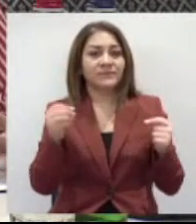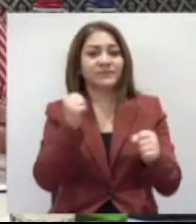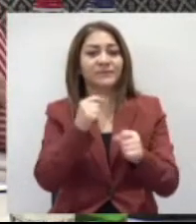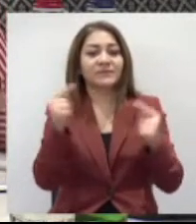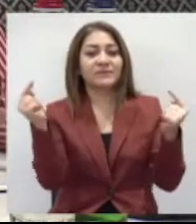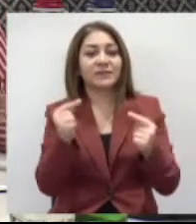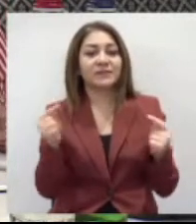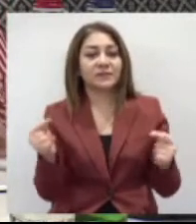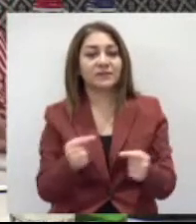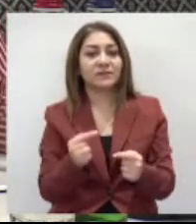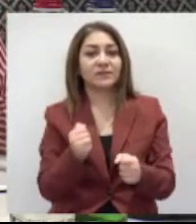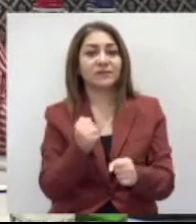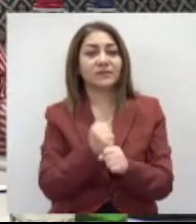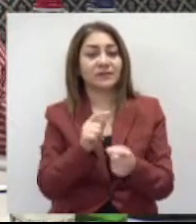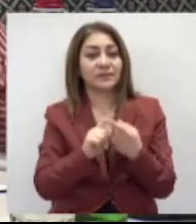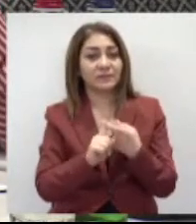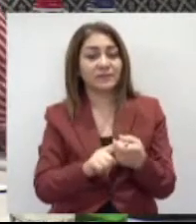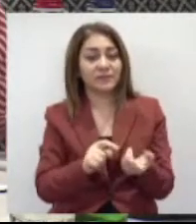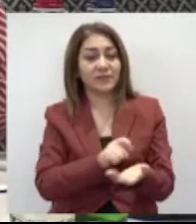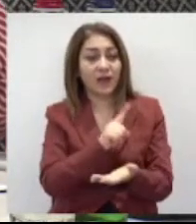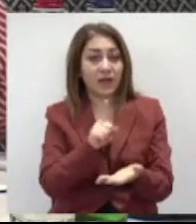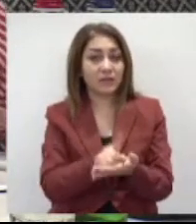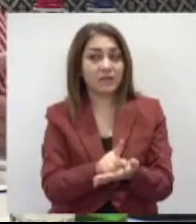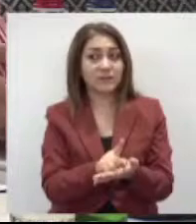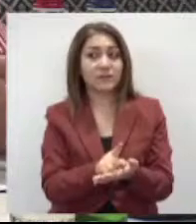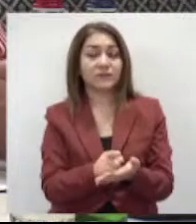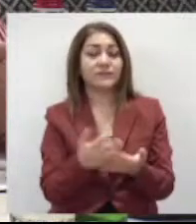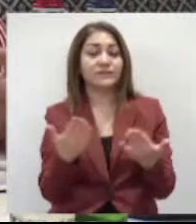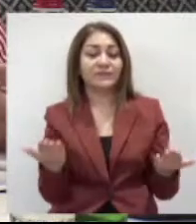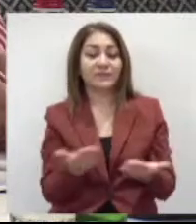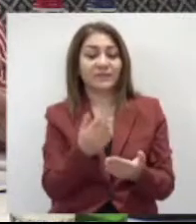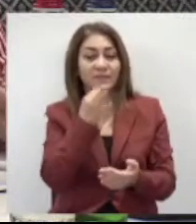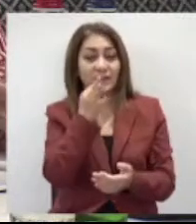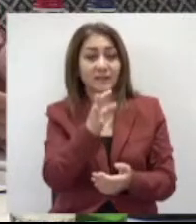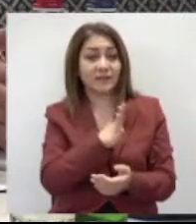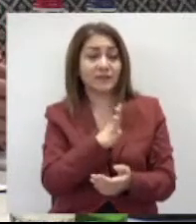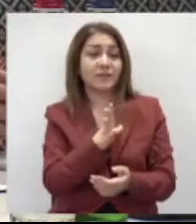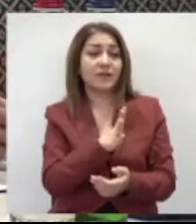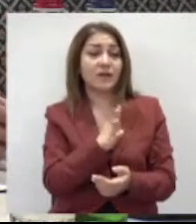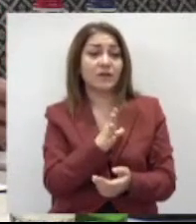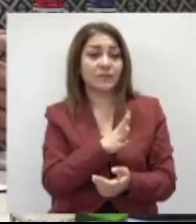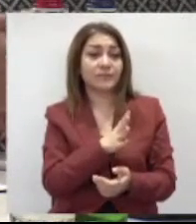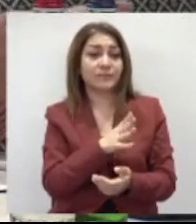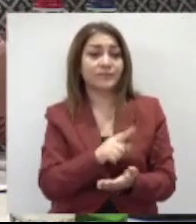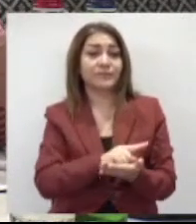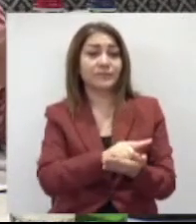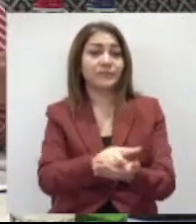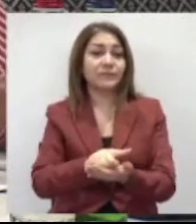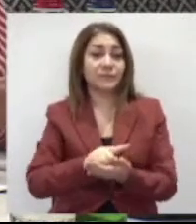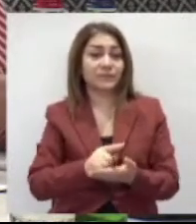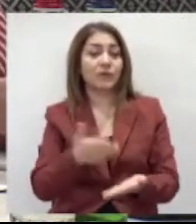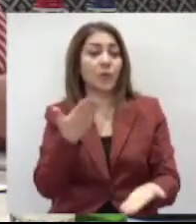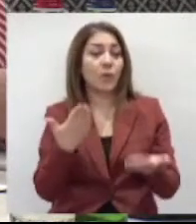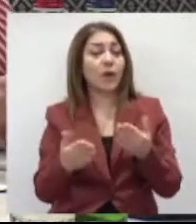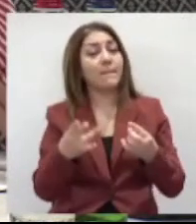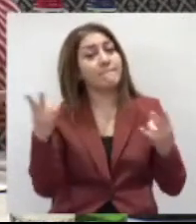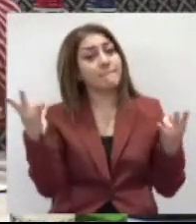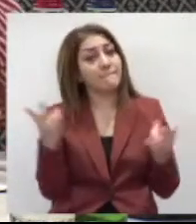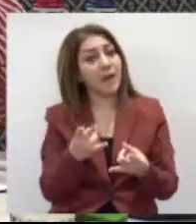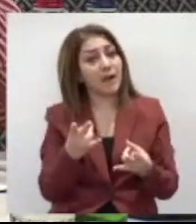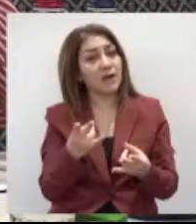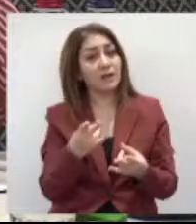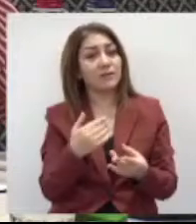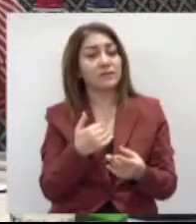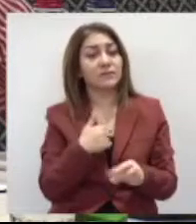հարցը, մասնավորապես օրինակ շատ հպանցիկ ասացի, բայց դա կարող է հա լինել քննարկման առարկա, օրինակ պետք է արդյոք, որ